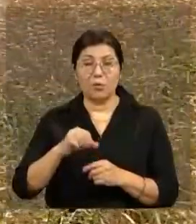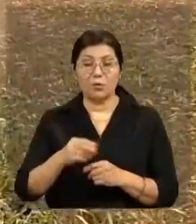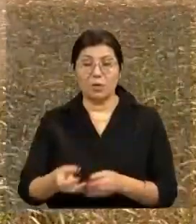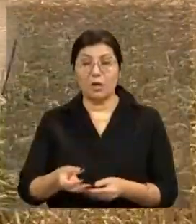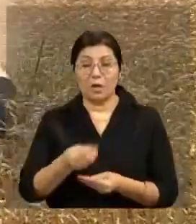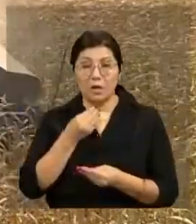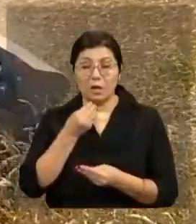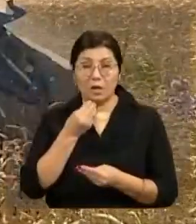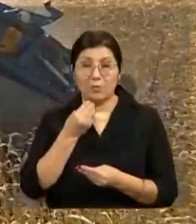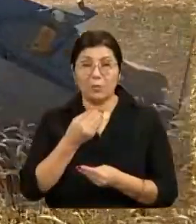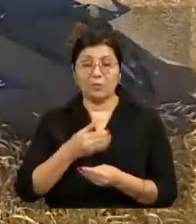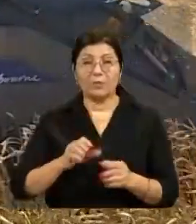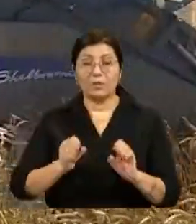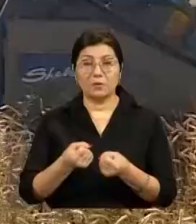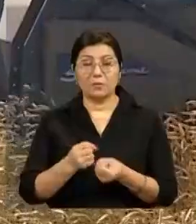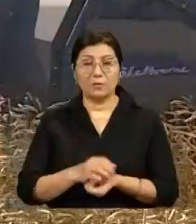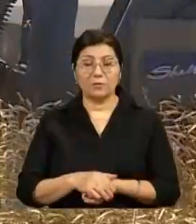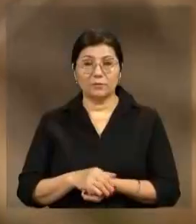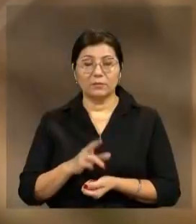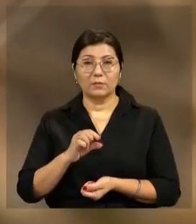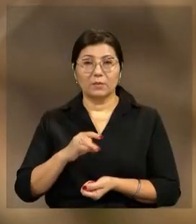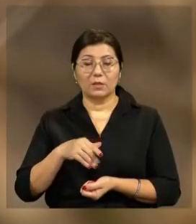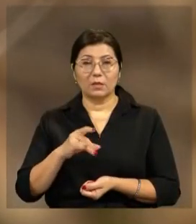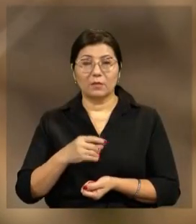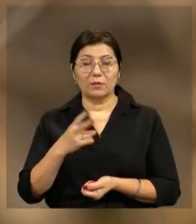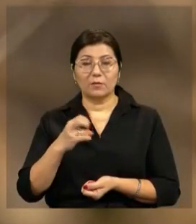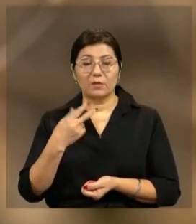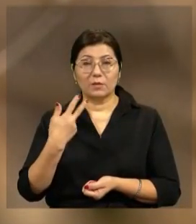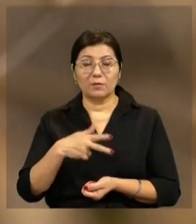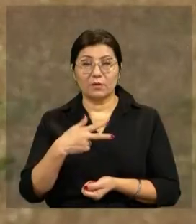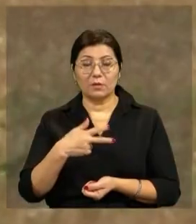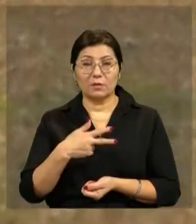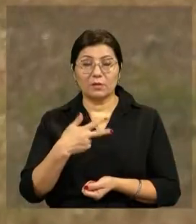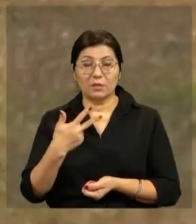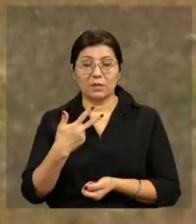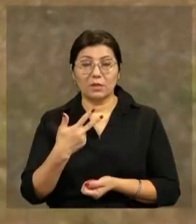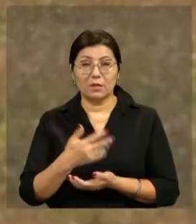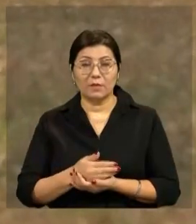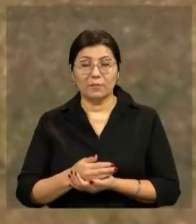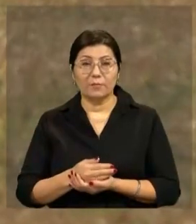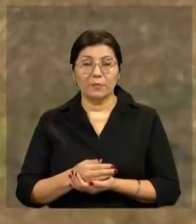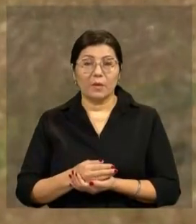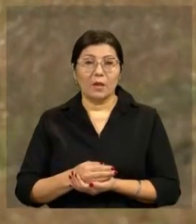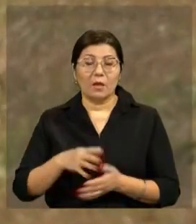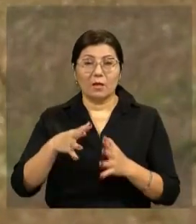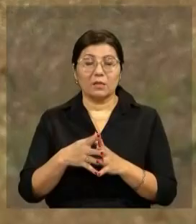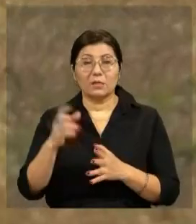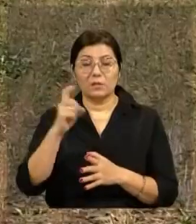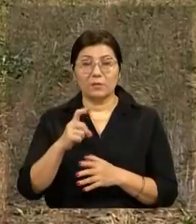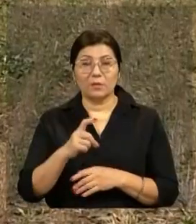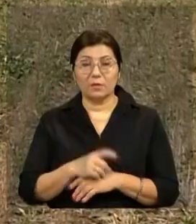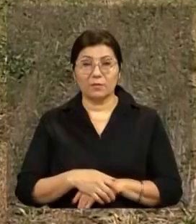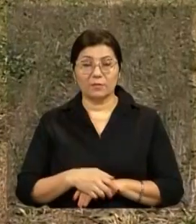К слову, всего по Каргалинскому району действует 233 агроформирования, в том числе 24 ТО, 16 СПК и 193